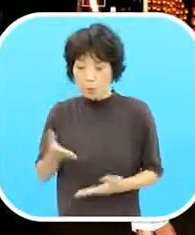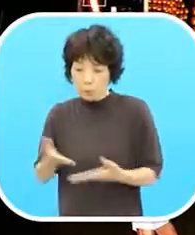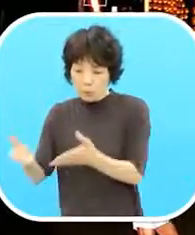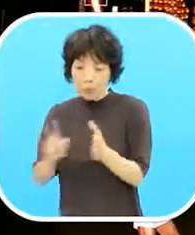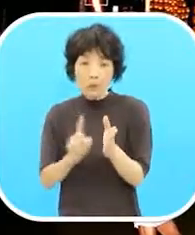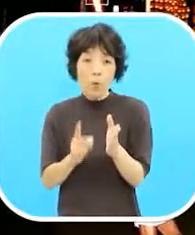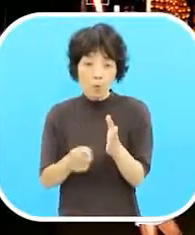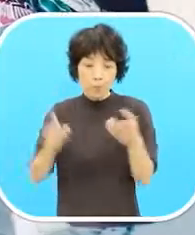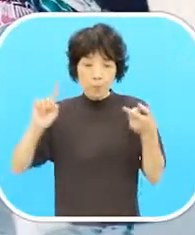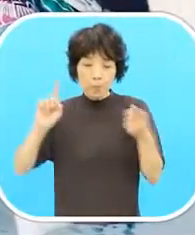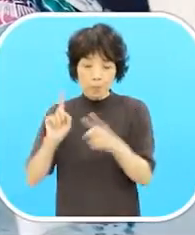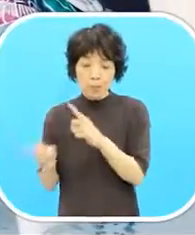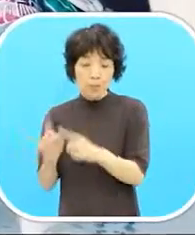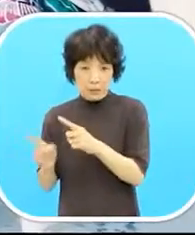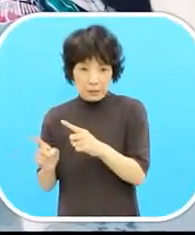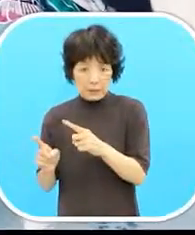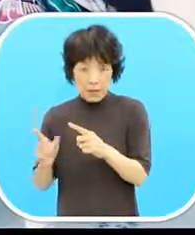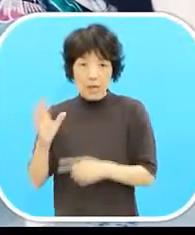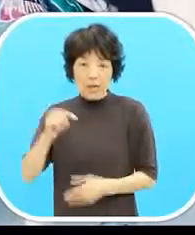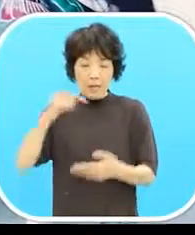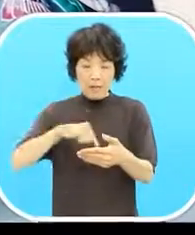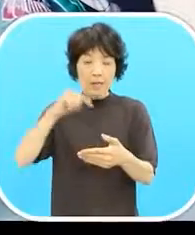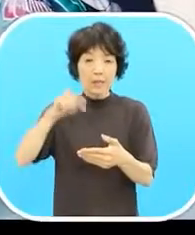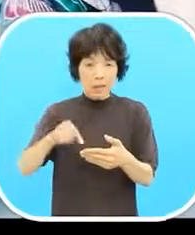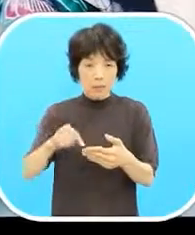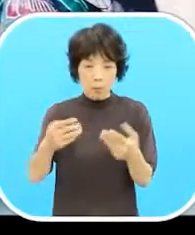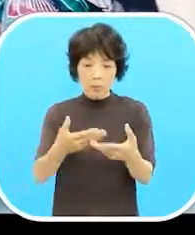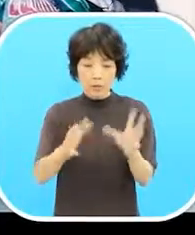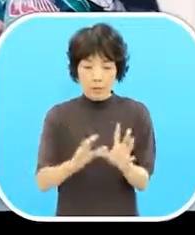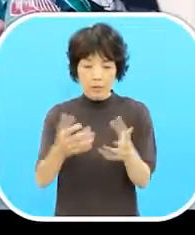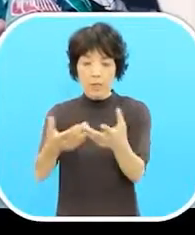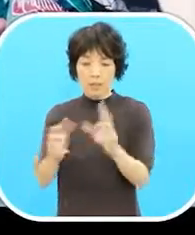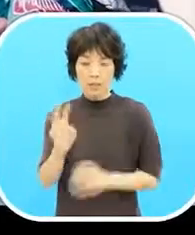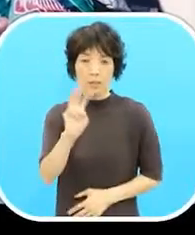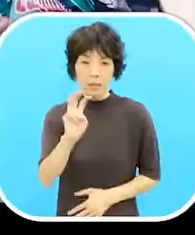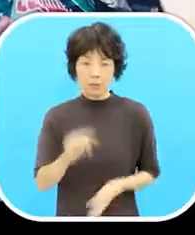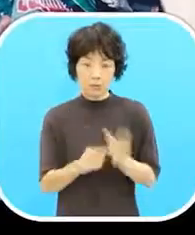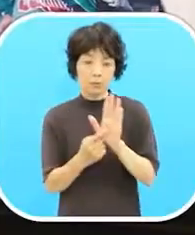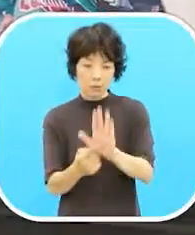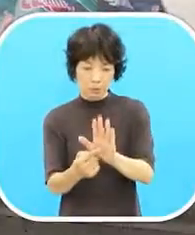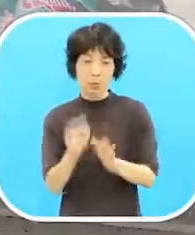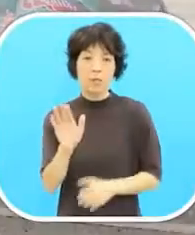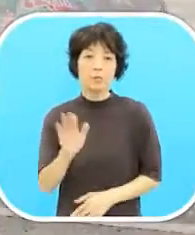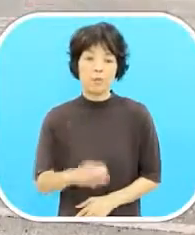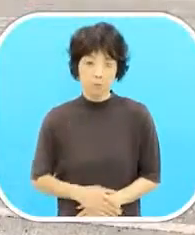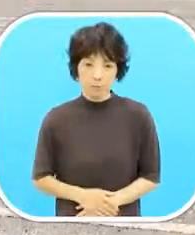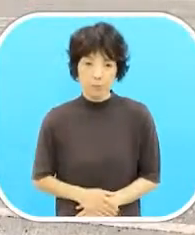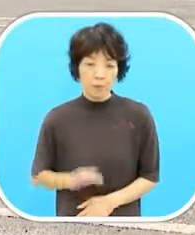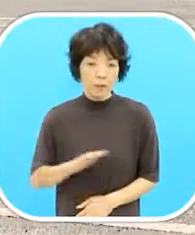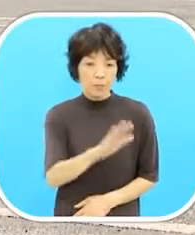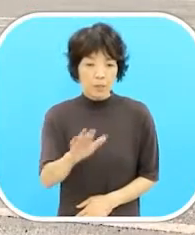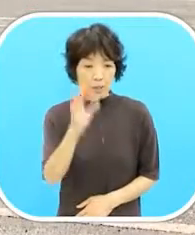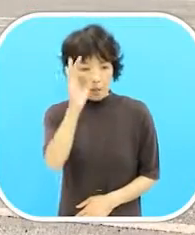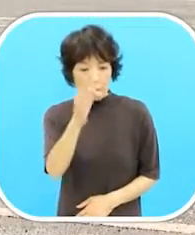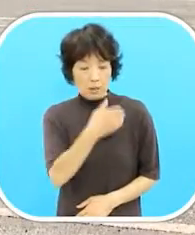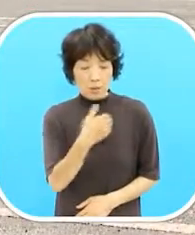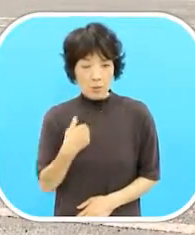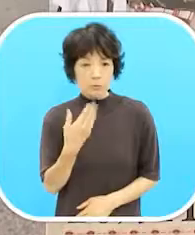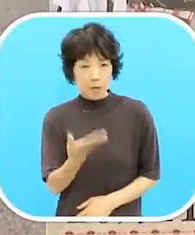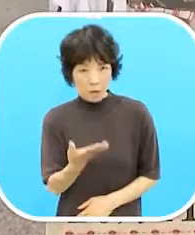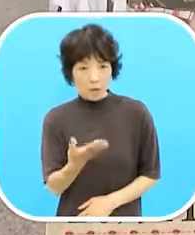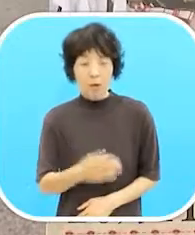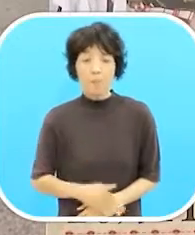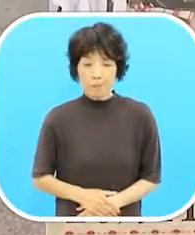祭り、あと県外海外の団体など約30の団体が出演する大きなイベントです。 誰でも見ることができるんですか？